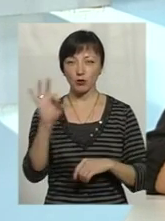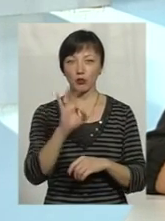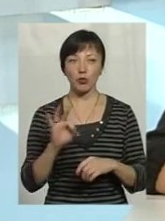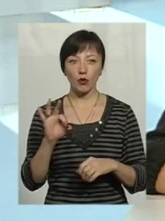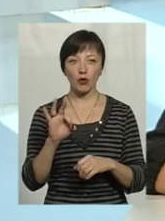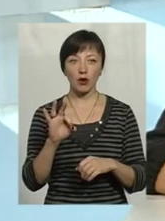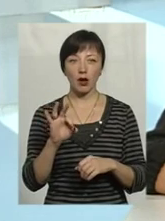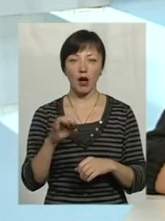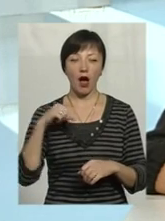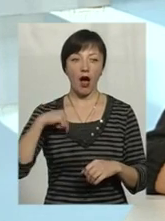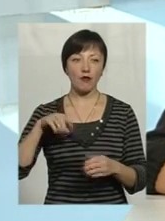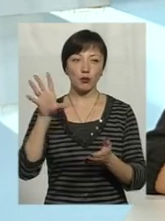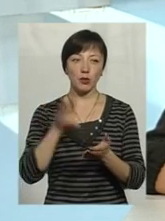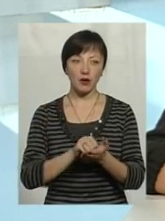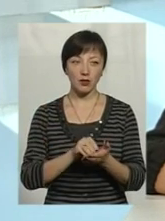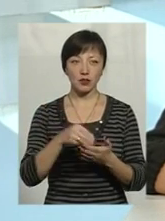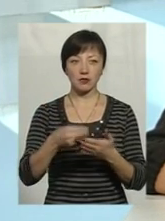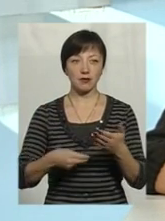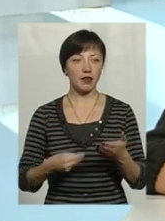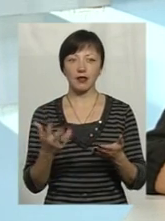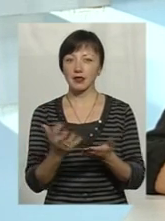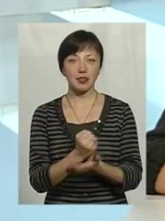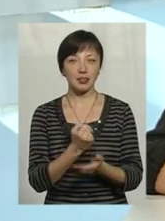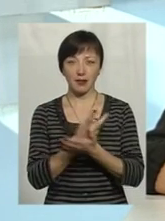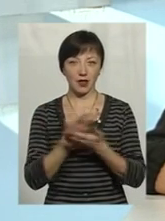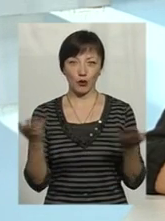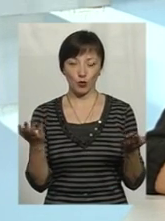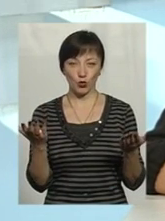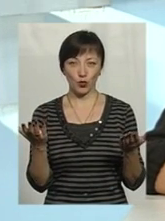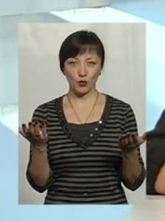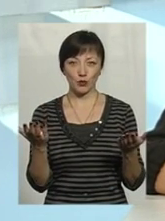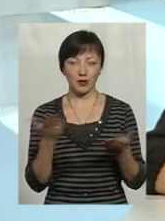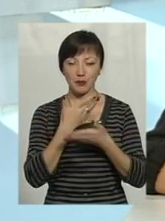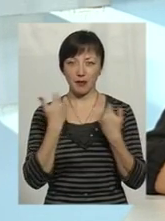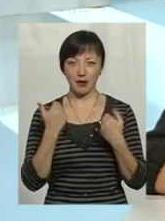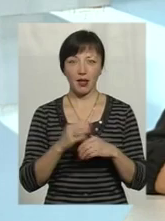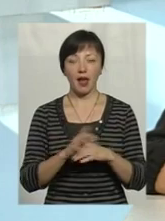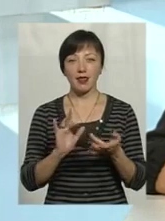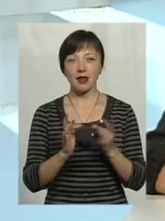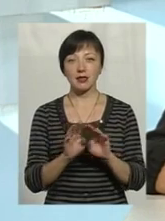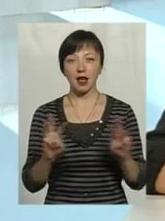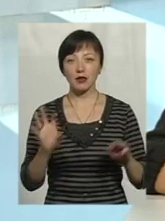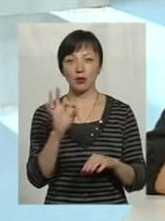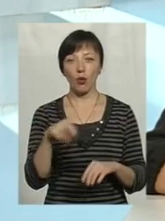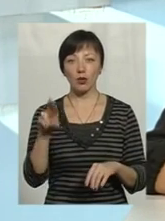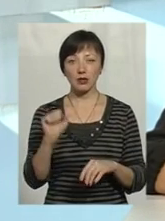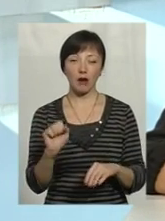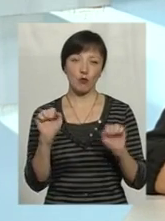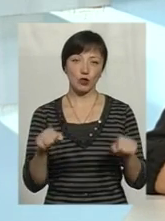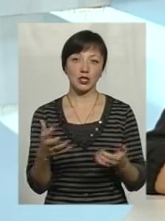по автобіографічних довідках не знайдеш в відкритому доступі. От на сайті ОДА можна знайти